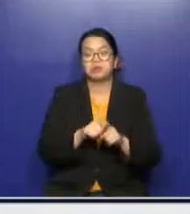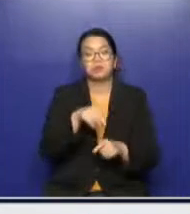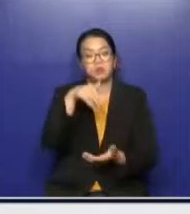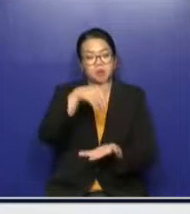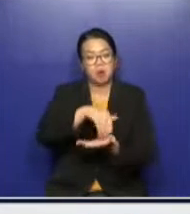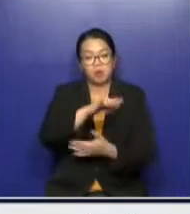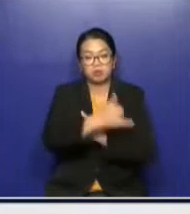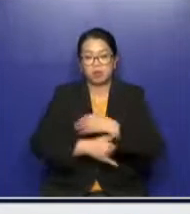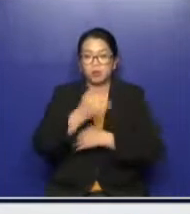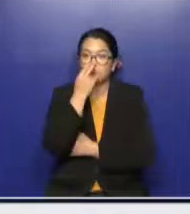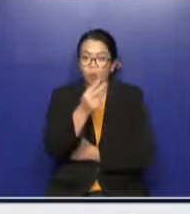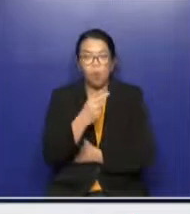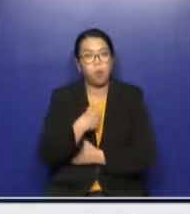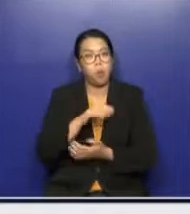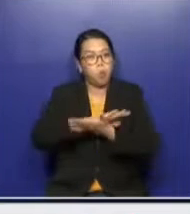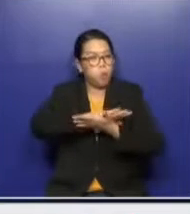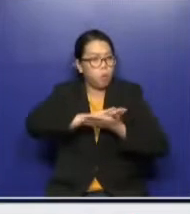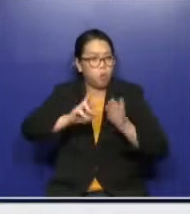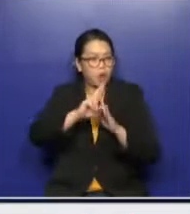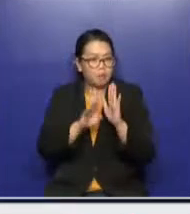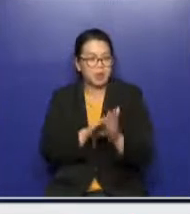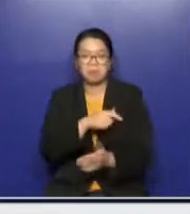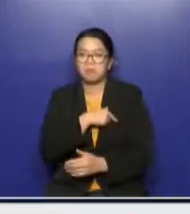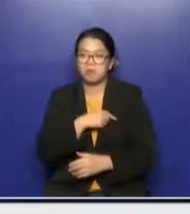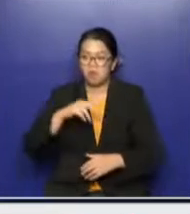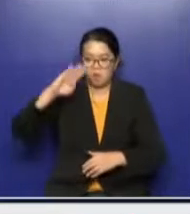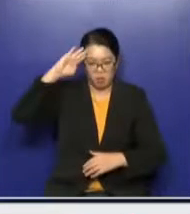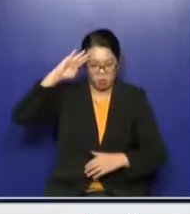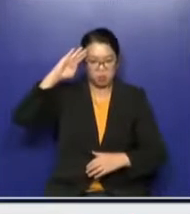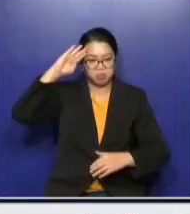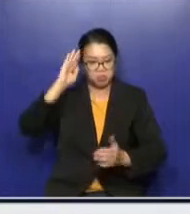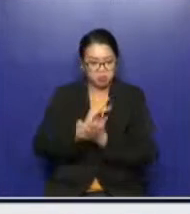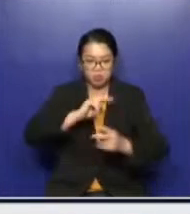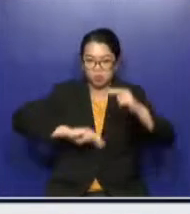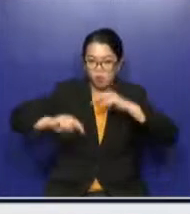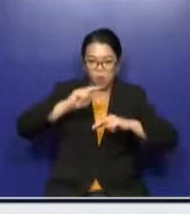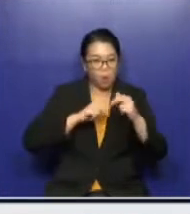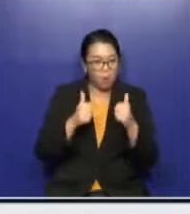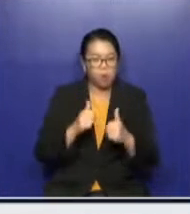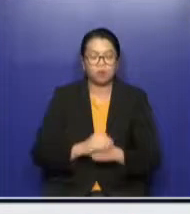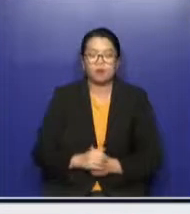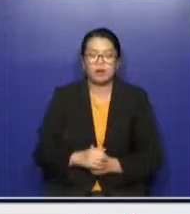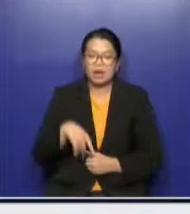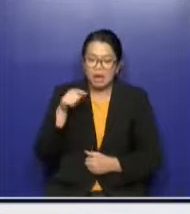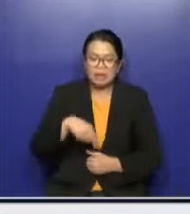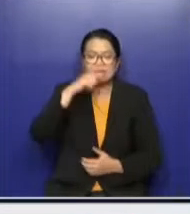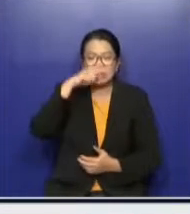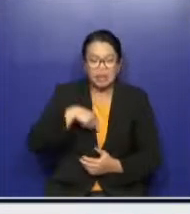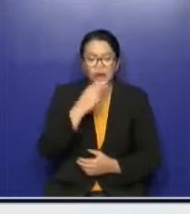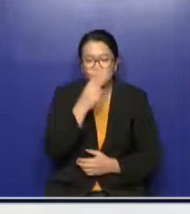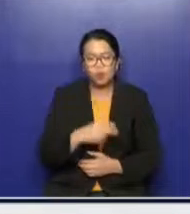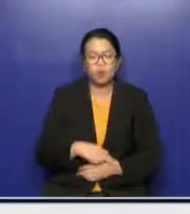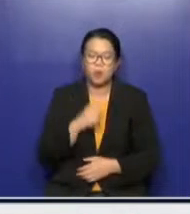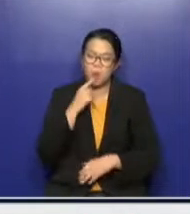ยงามความปลอดภัยนี่เขาเข้มงวดมากเลยแต่ประเทศไทยเราพูดให้ปากไปอยู่ยันหูยังไม่ได้ผล